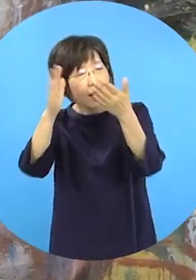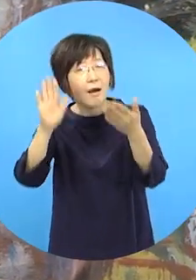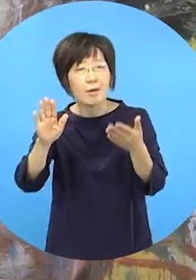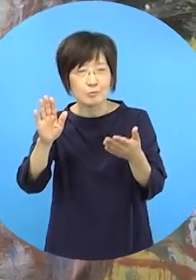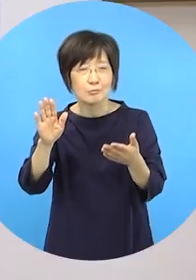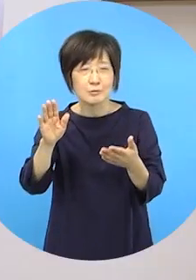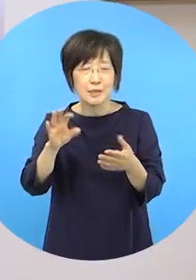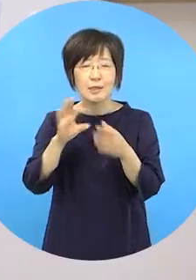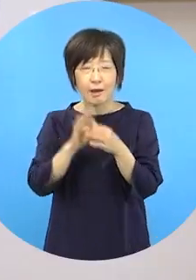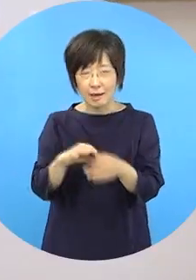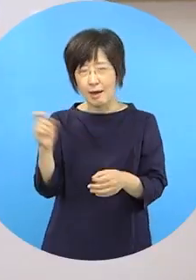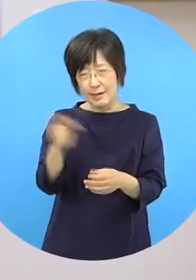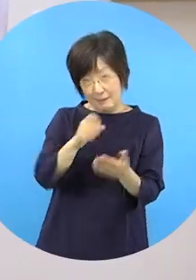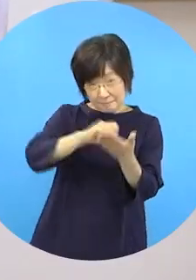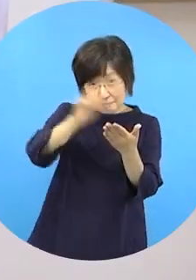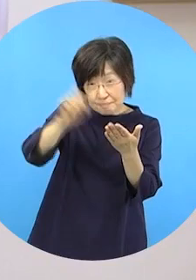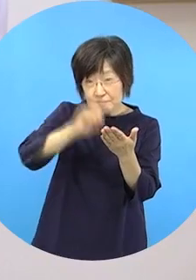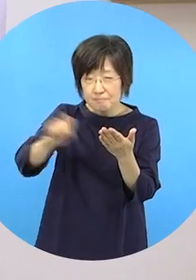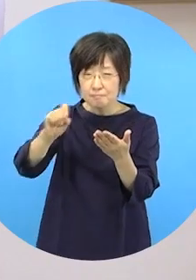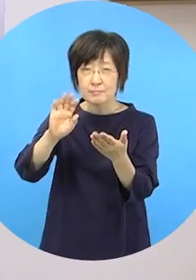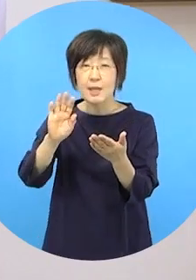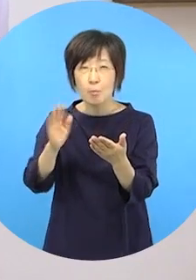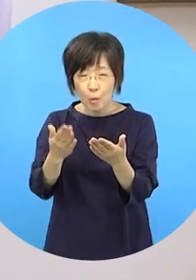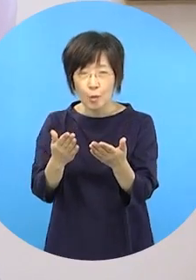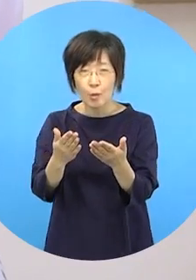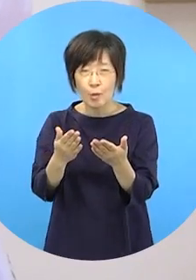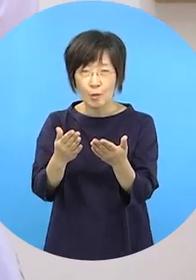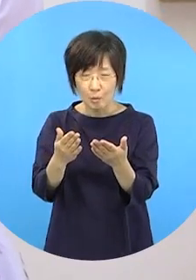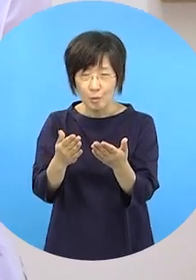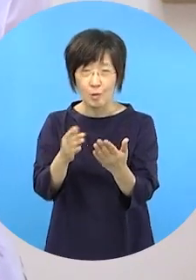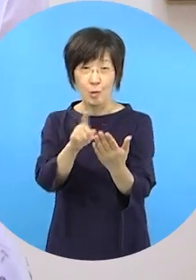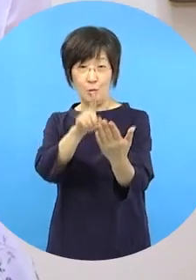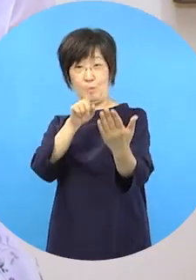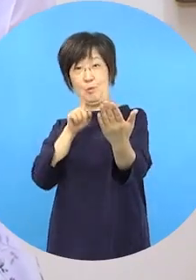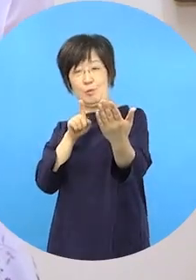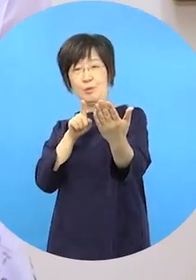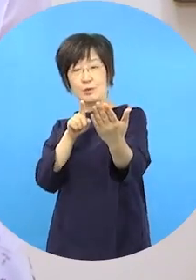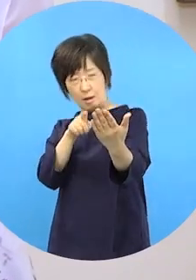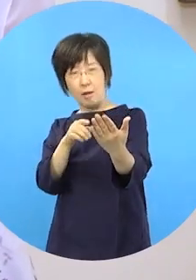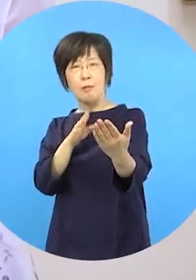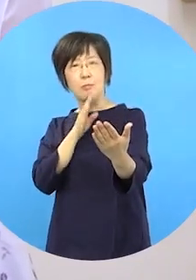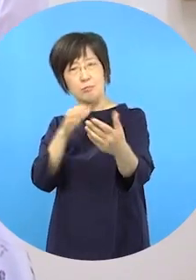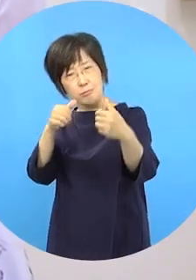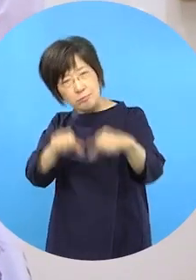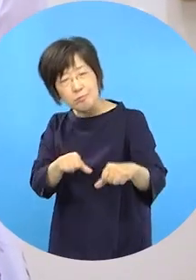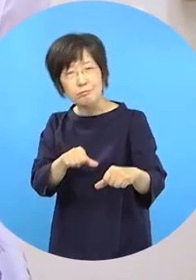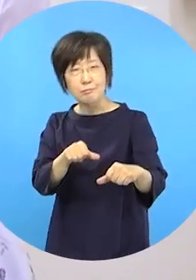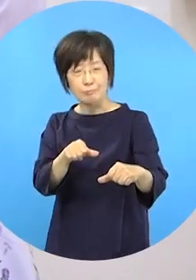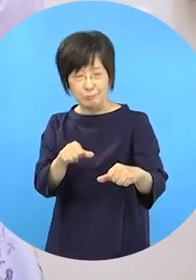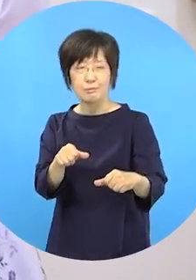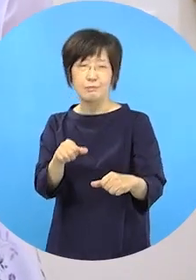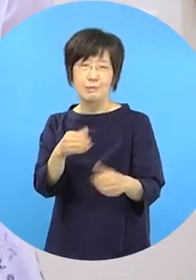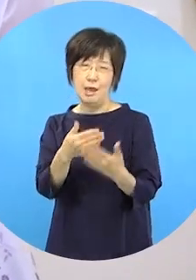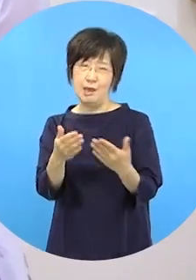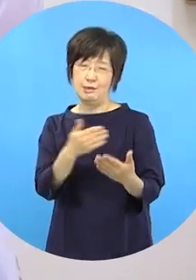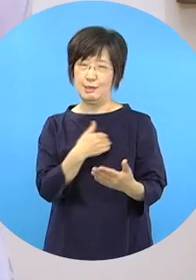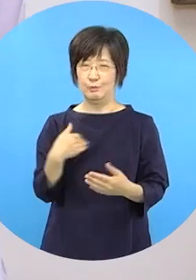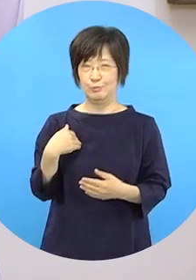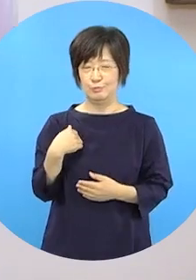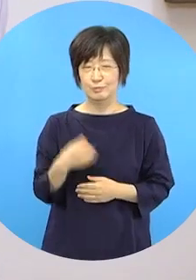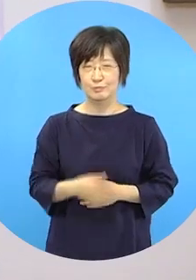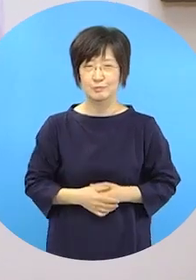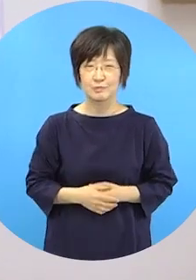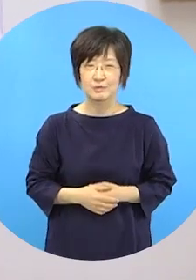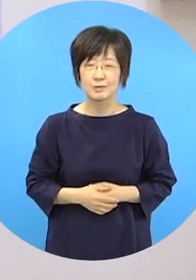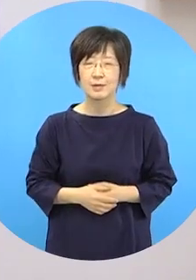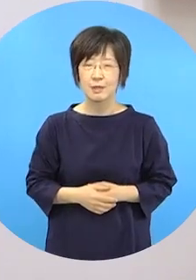からこそ素早いタッチでもこのように、引いてみるとリアルに見える、そういう作品が生まれてきたんじゃないかと思います。 そこ